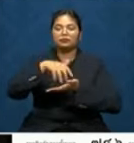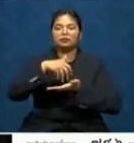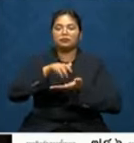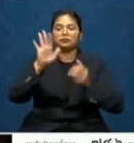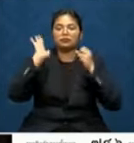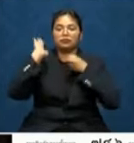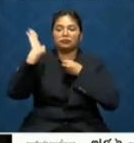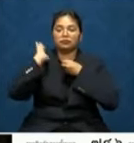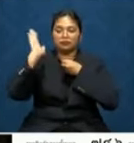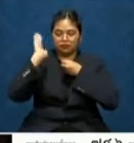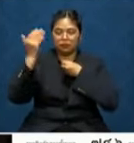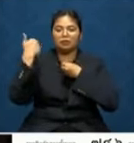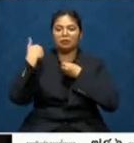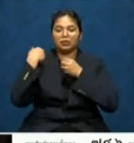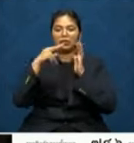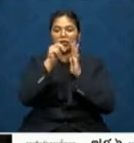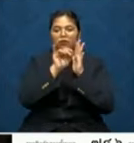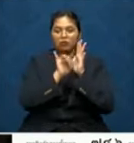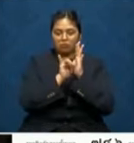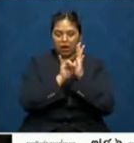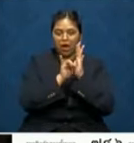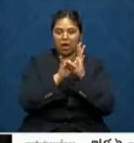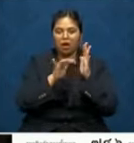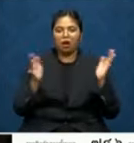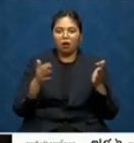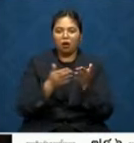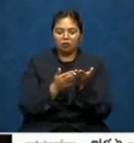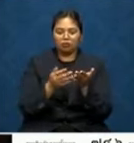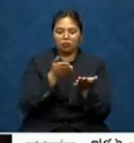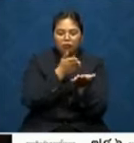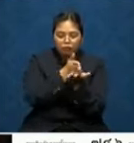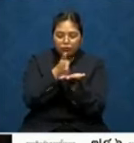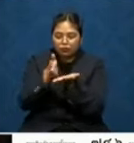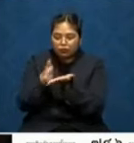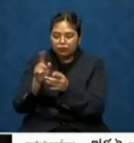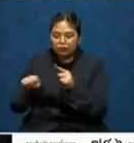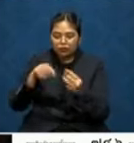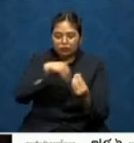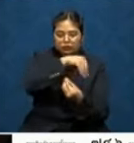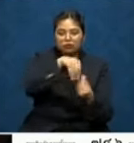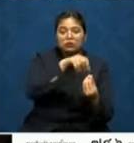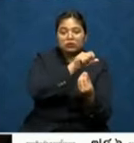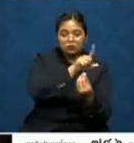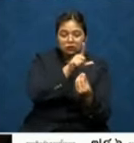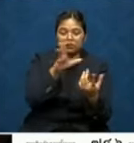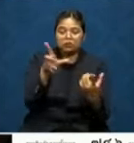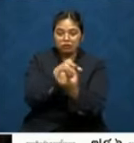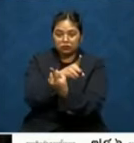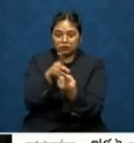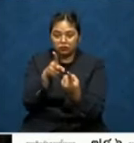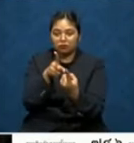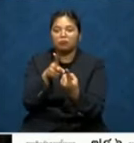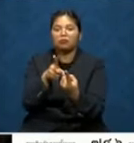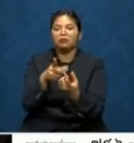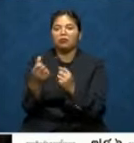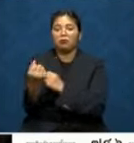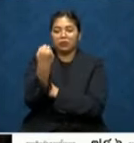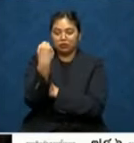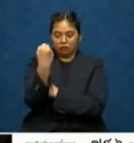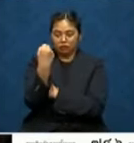ที่มีนโยบายครอบคลุมหลายด้านทั้งด้านเศรษฐกิจสังคมความมั่นคง